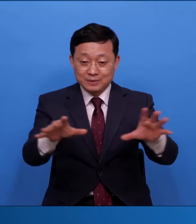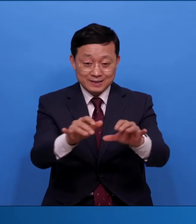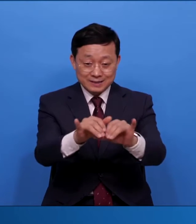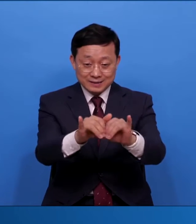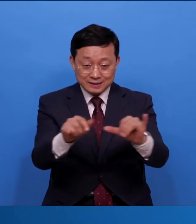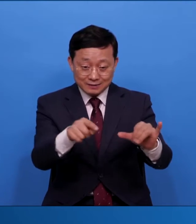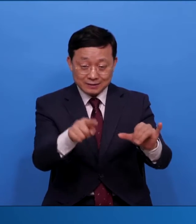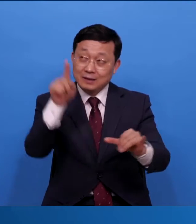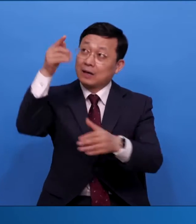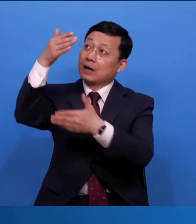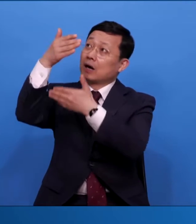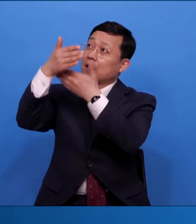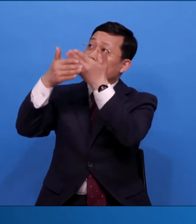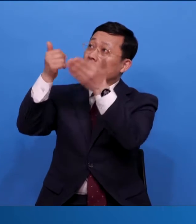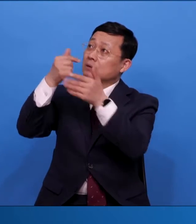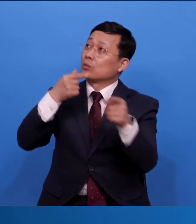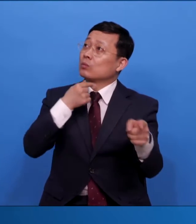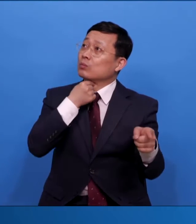向分散的人神所愿的.